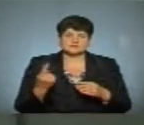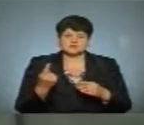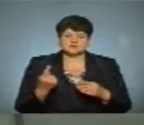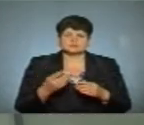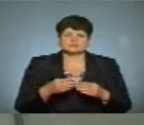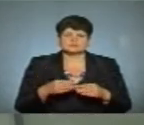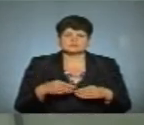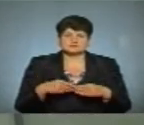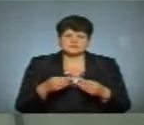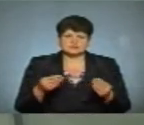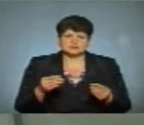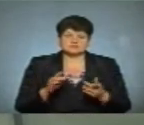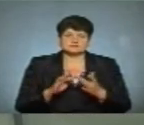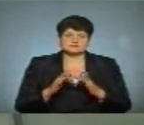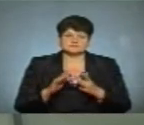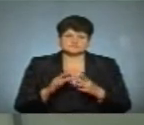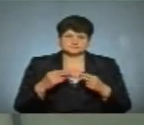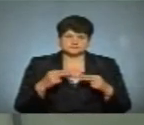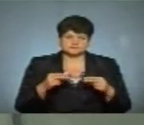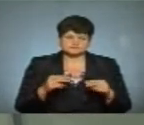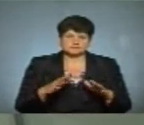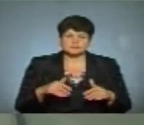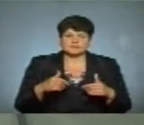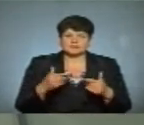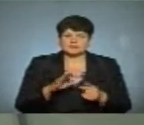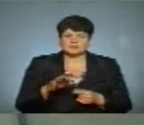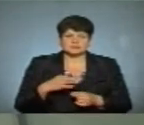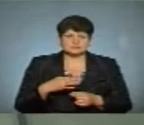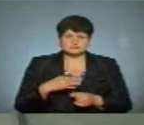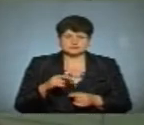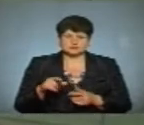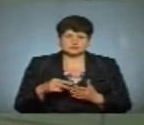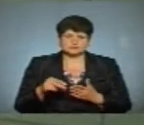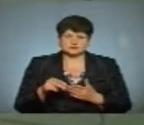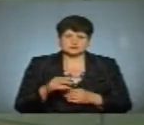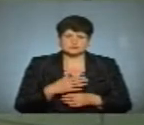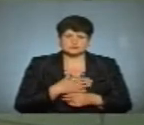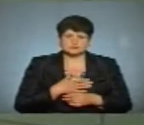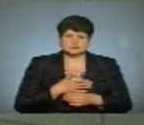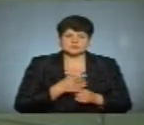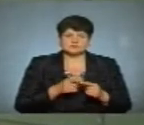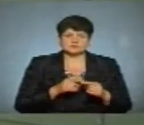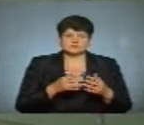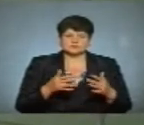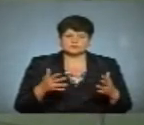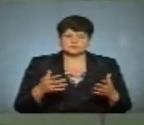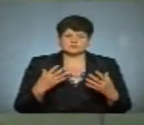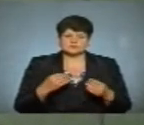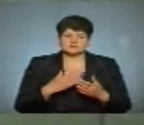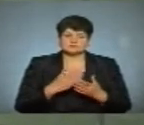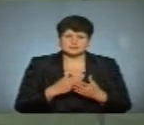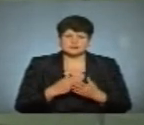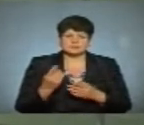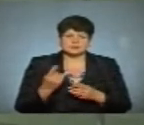виставляти в соціальні мережі, пропонувати небайдужим людям придбати в нас дану продукцію. Вже маємо перші